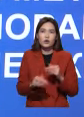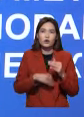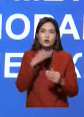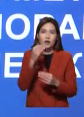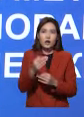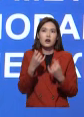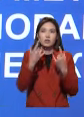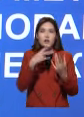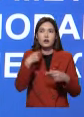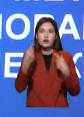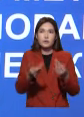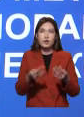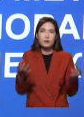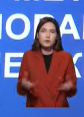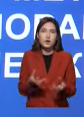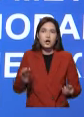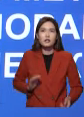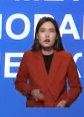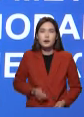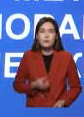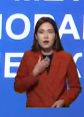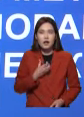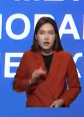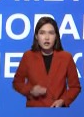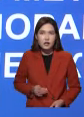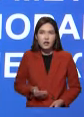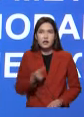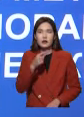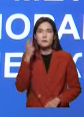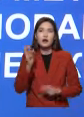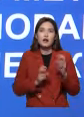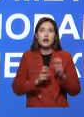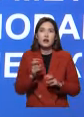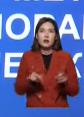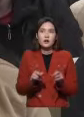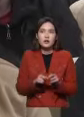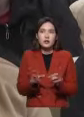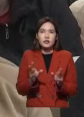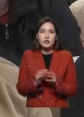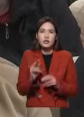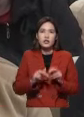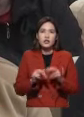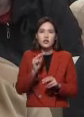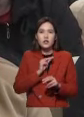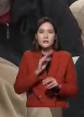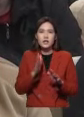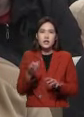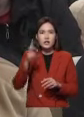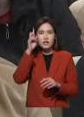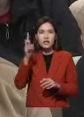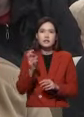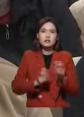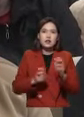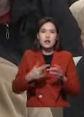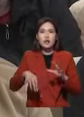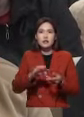беруші сақтандыру компаниясы, және де бірыңғай зейнетақы қорынан төленетін төлемдер. Бұл төлем мөлшері әрбір жұмысшының еңбек